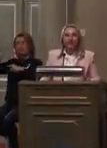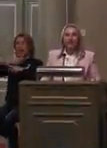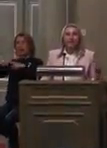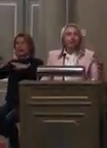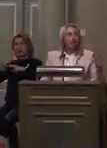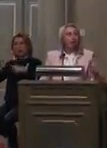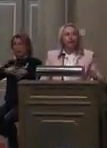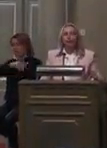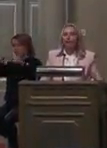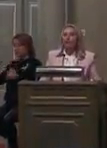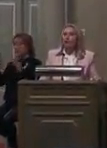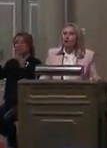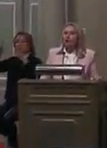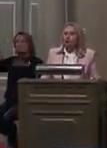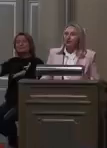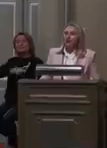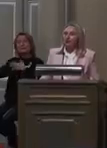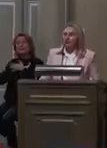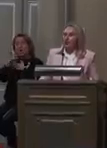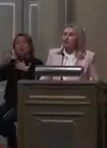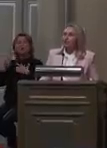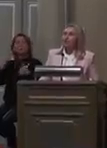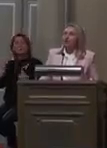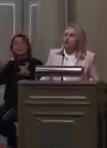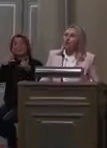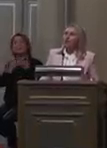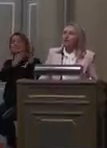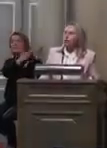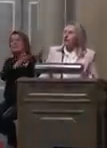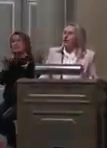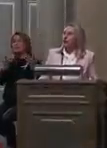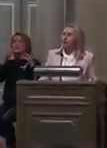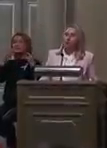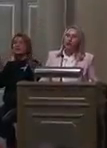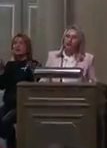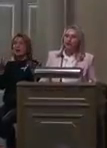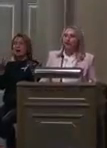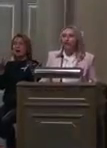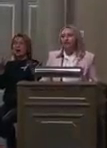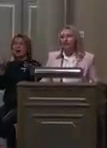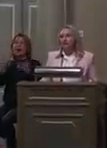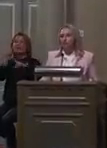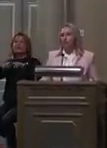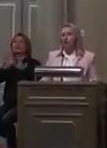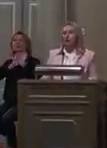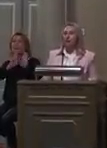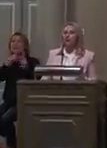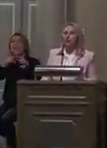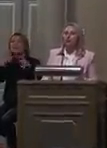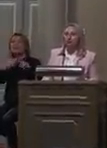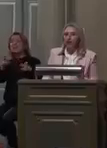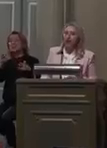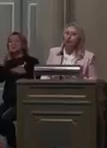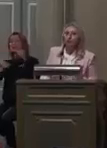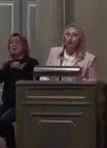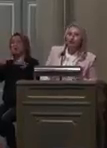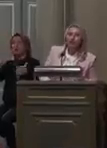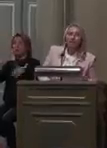9 mjeseci, mi imamo ovu sliku, gospodine gradonačelniče, hoćete li konačno početi rješavati problem u